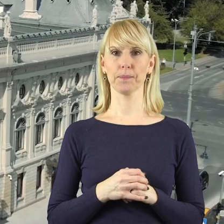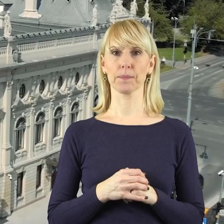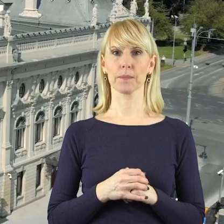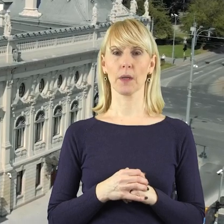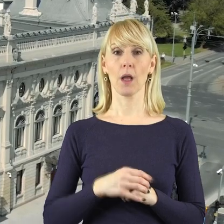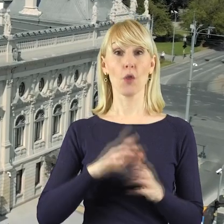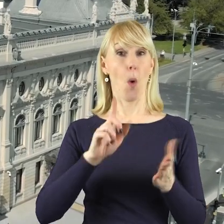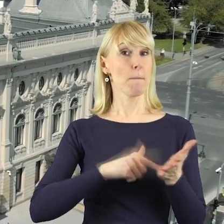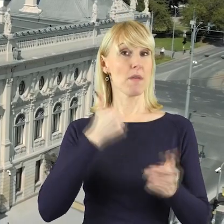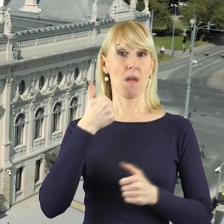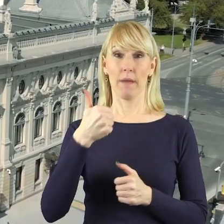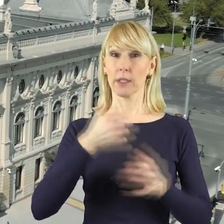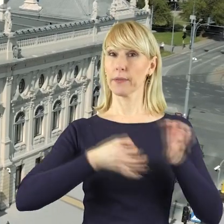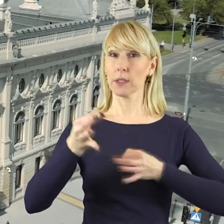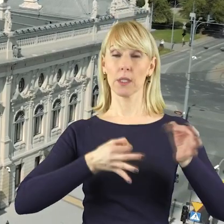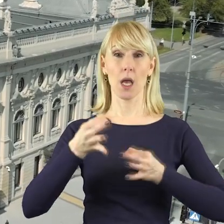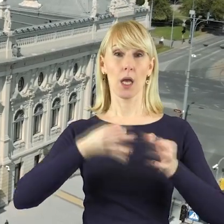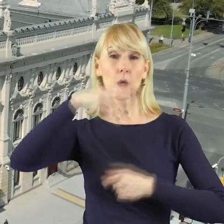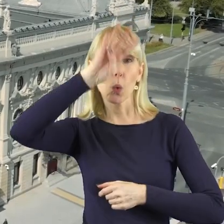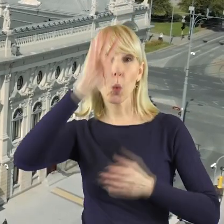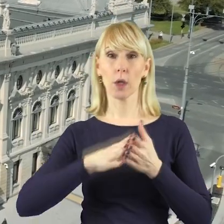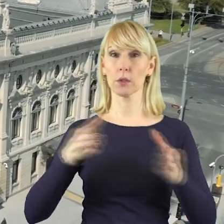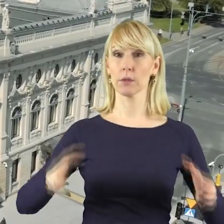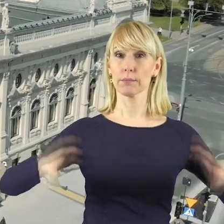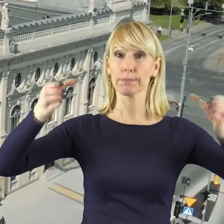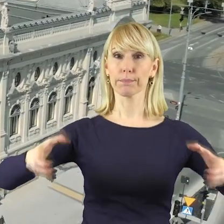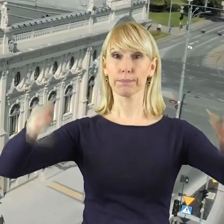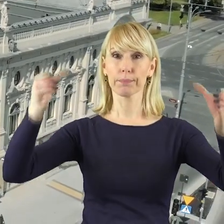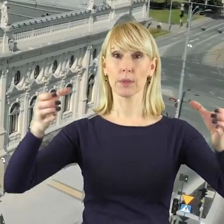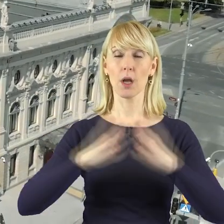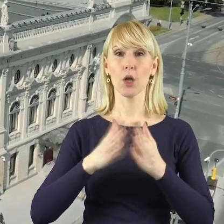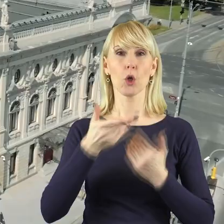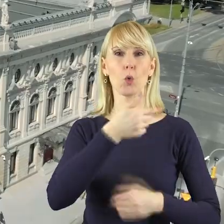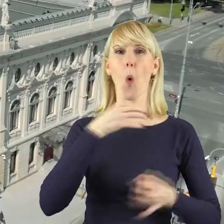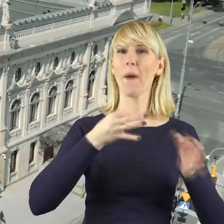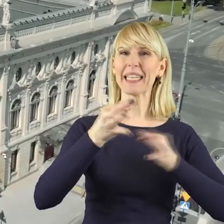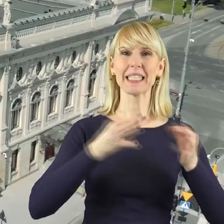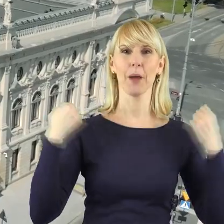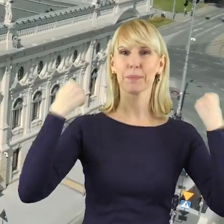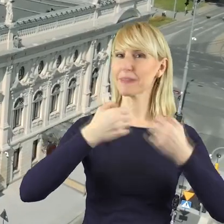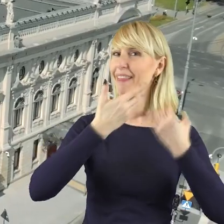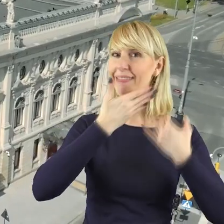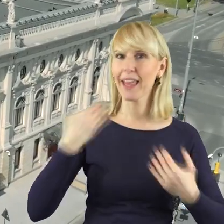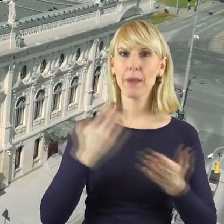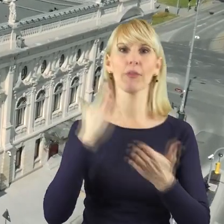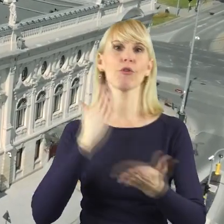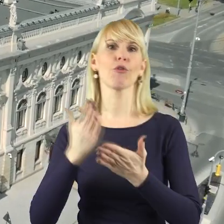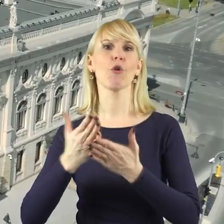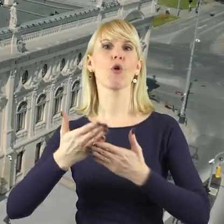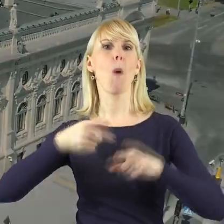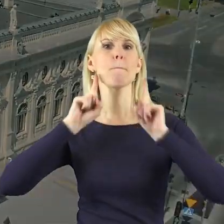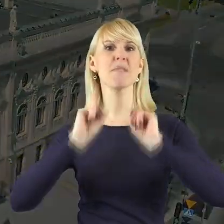To pierwszy przypadek w historii Łodzi, gdy figury na elewacjach zrzucają kostium historyczny i ukazują prawdę